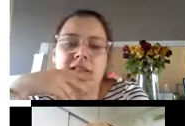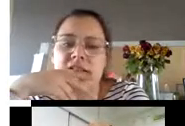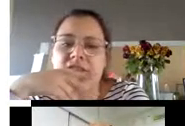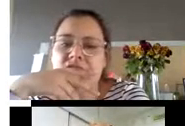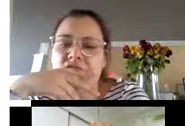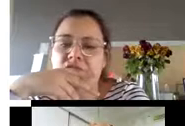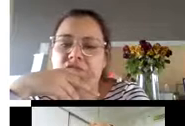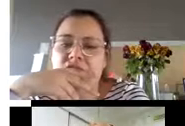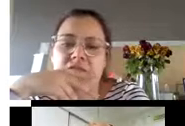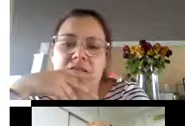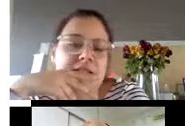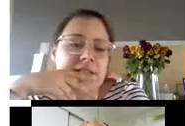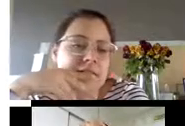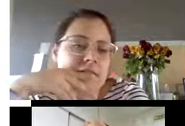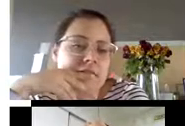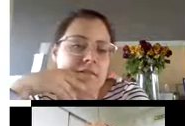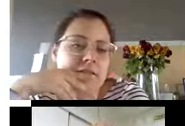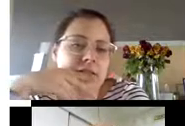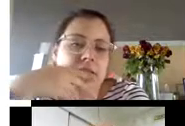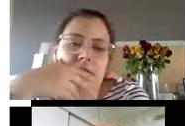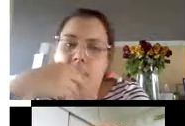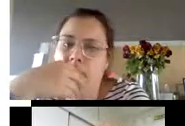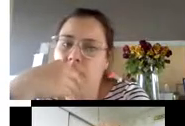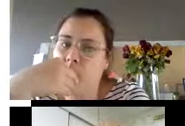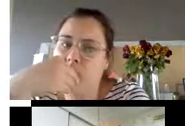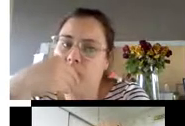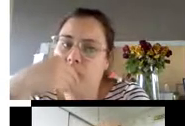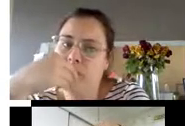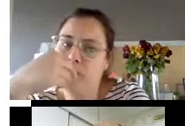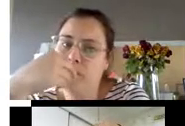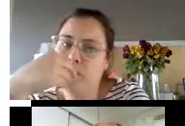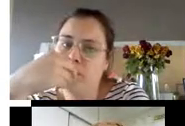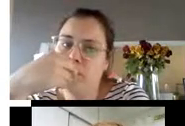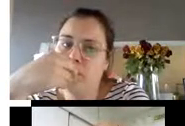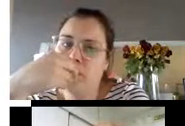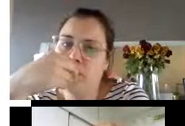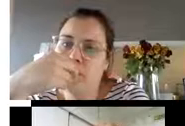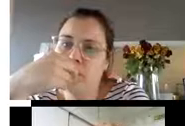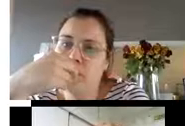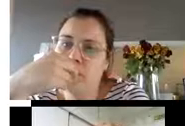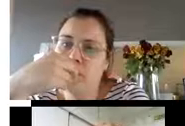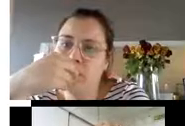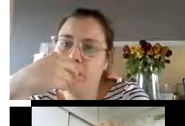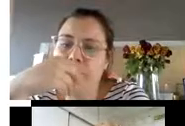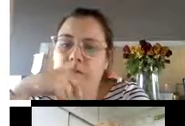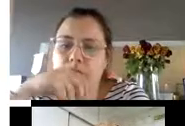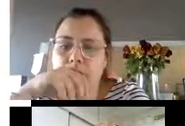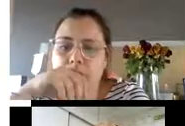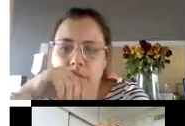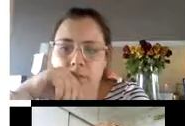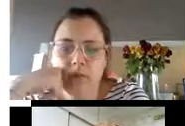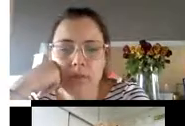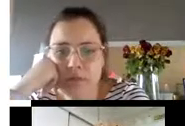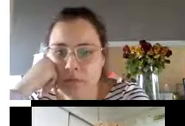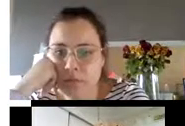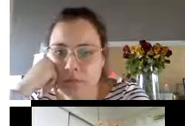willen benadrukken, zeker en vast opletten, want burgemeesters die bepalen wel wat er eigenlijk kan op hun grondgebied. Lokaal kunnen er ook